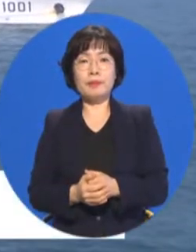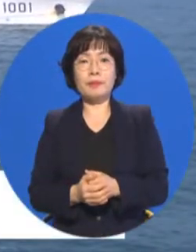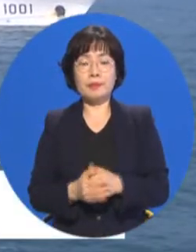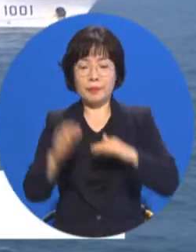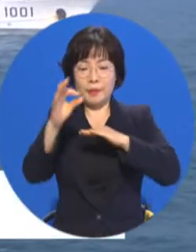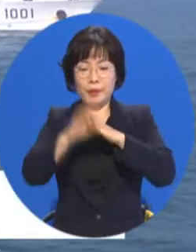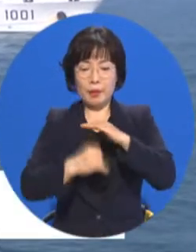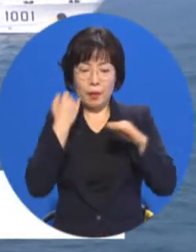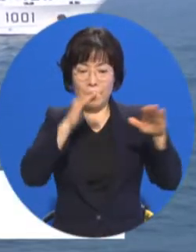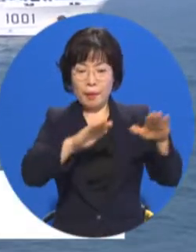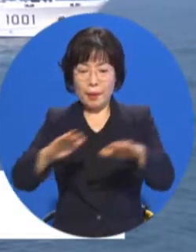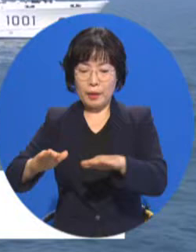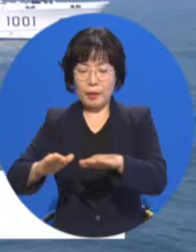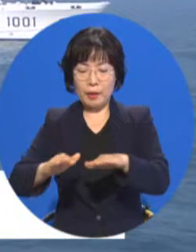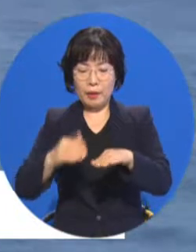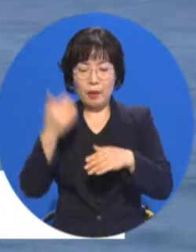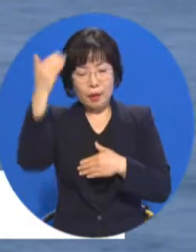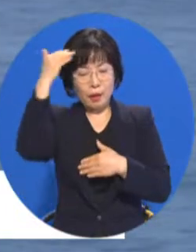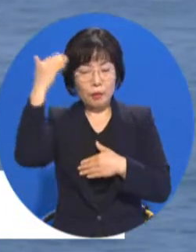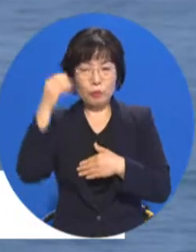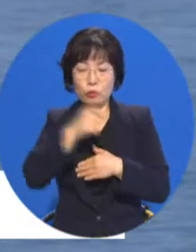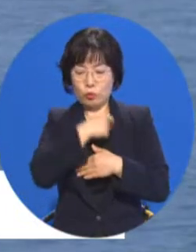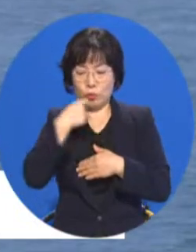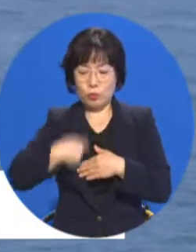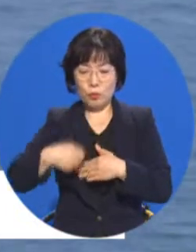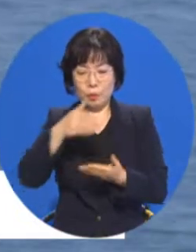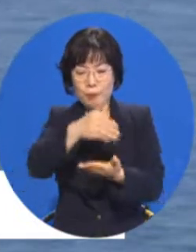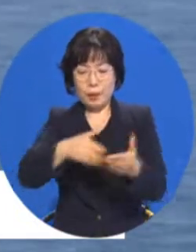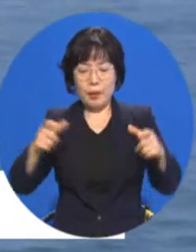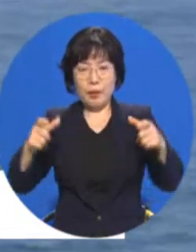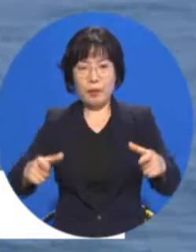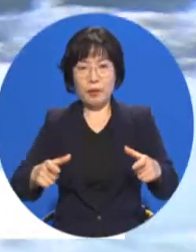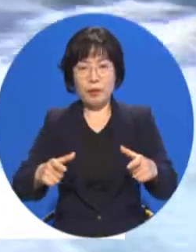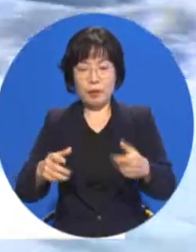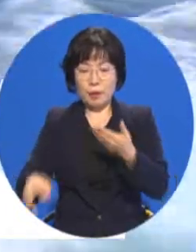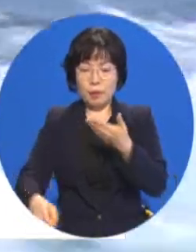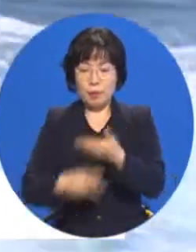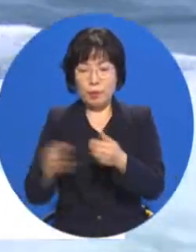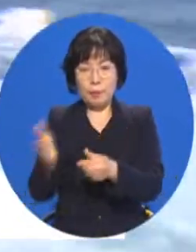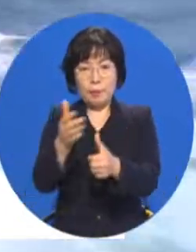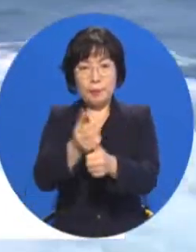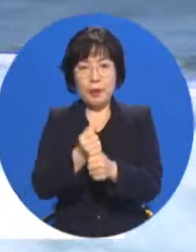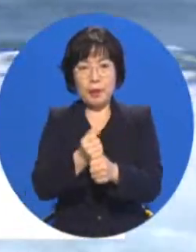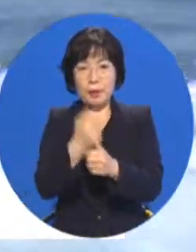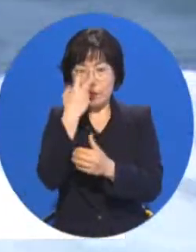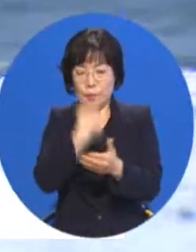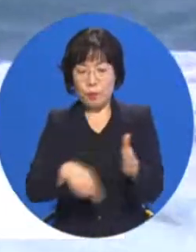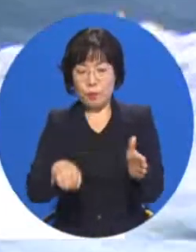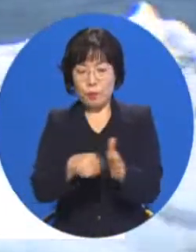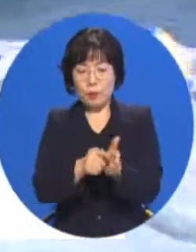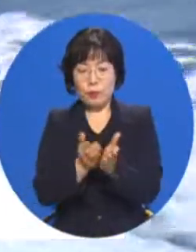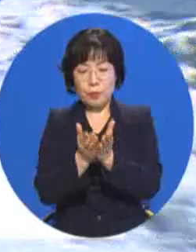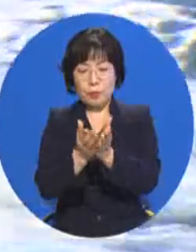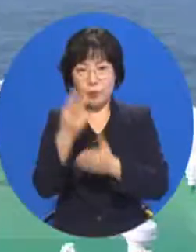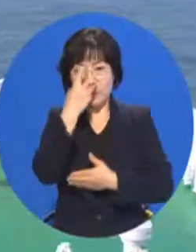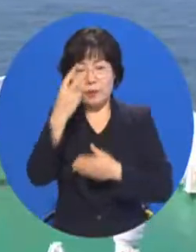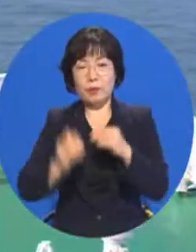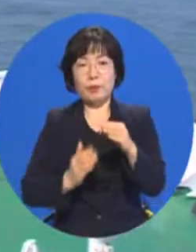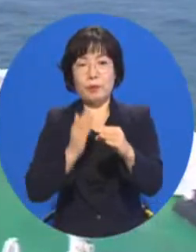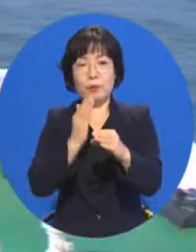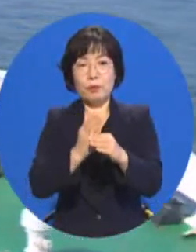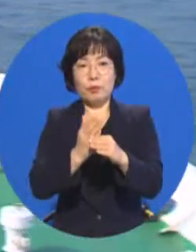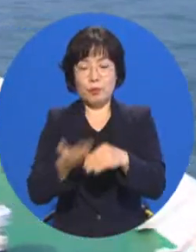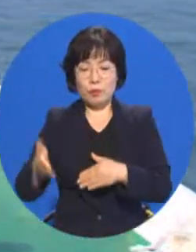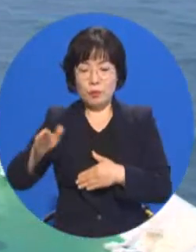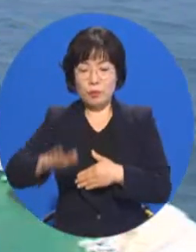서해 한중 어업협정선 인근. 불법 중국 어선을 단속하기 위해 해경의 경비함정이 순찰을 벌이고 있습니다.